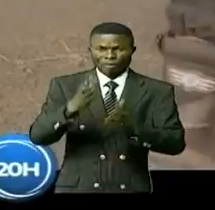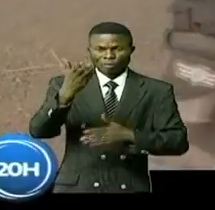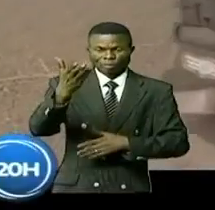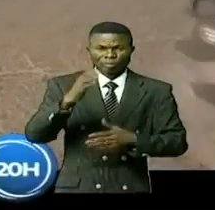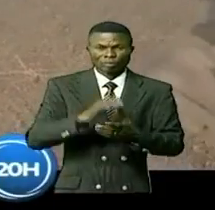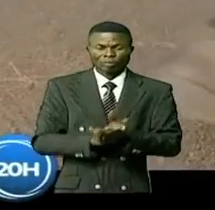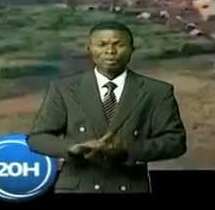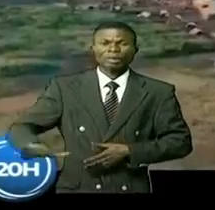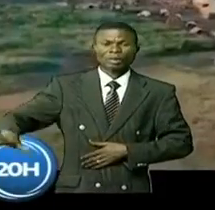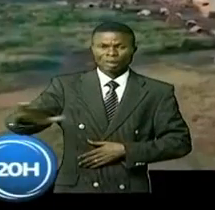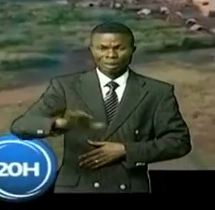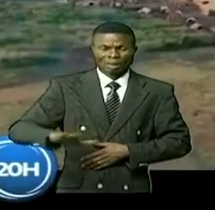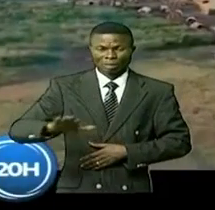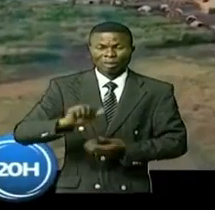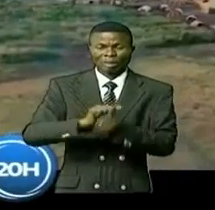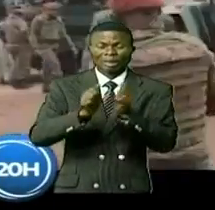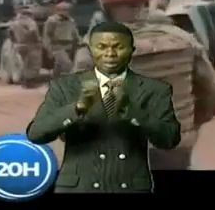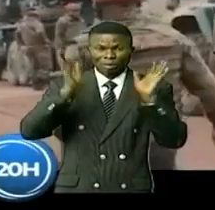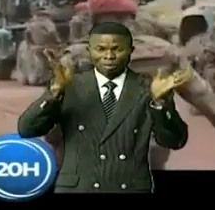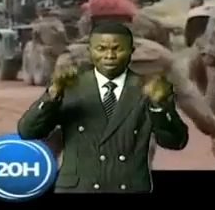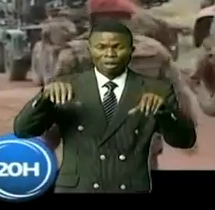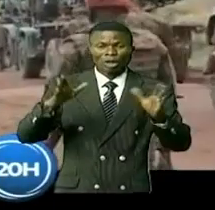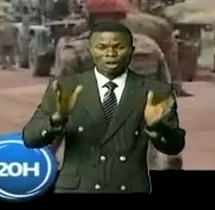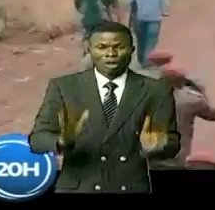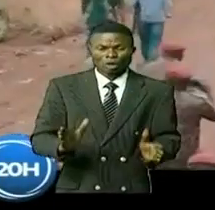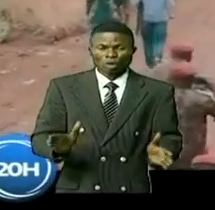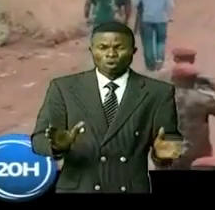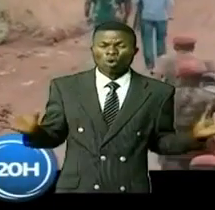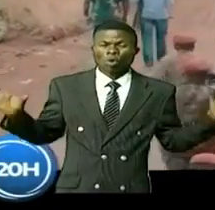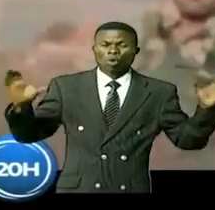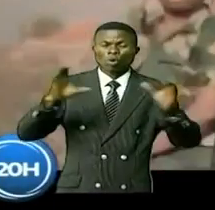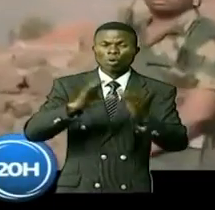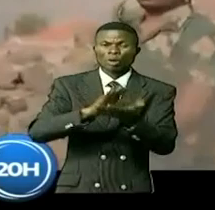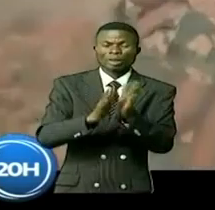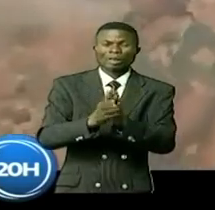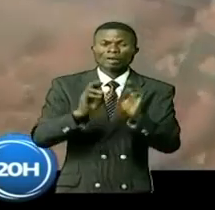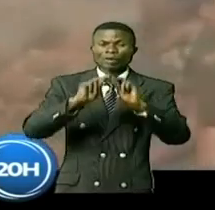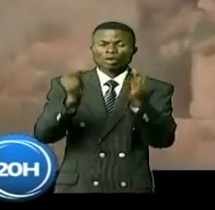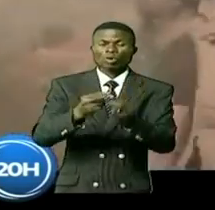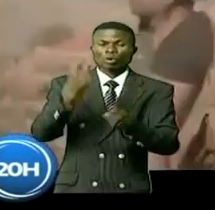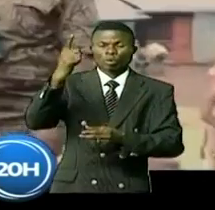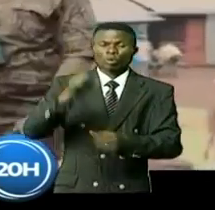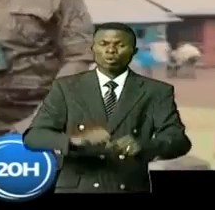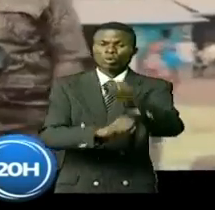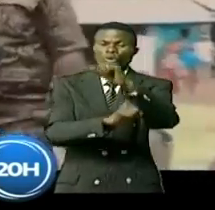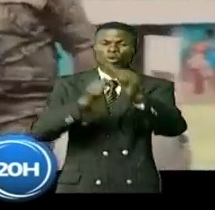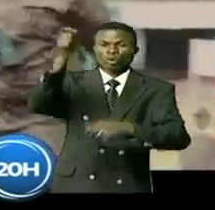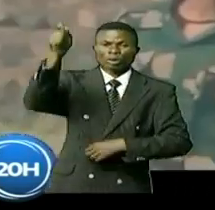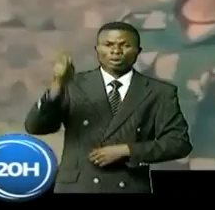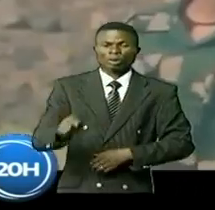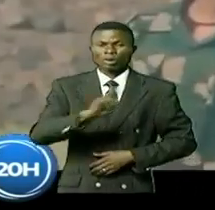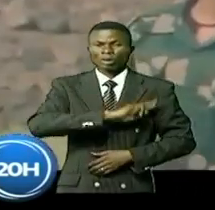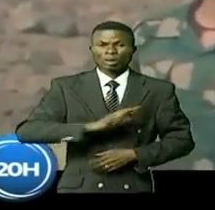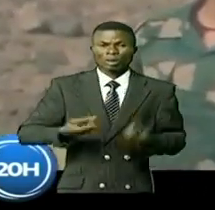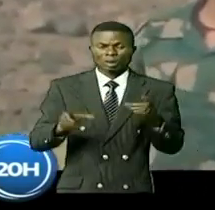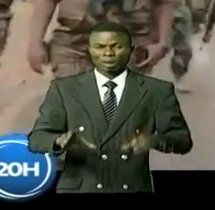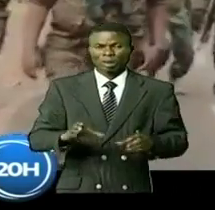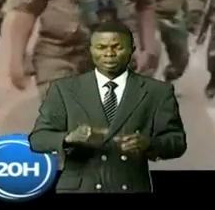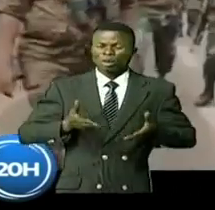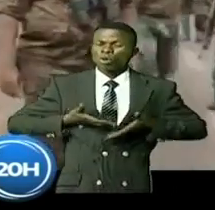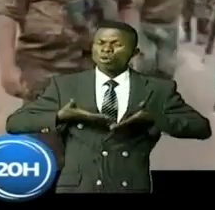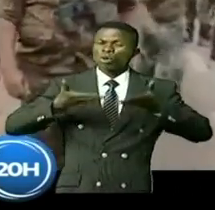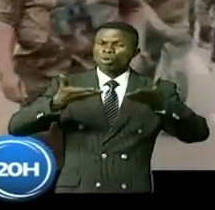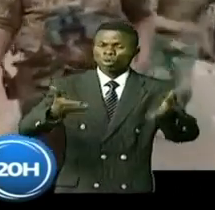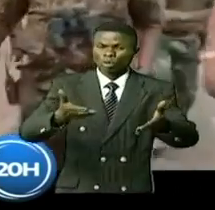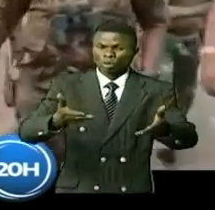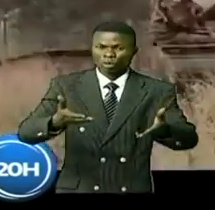Le pays est en danger. Les Congolais se mobilisent comme un seul homme pour soutenir les forces armées congolaises qui se sacrifient au